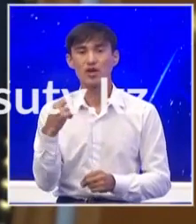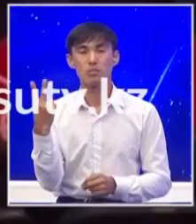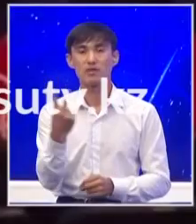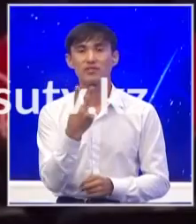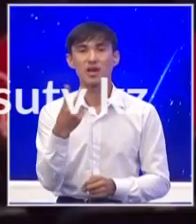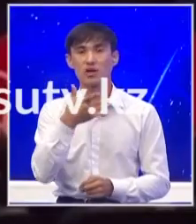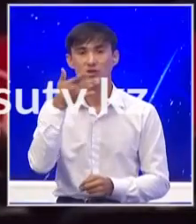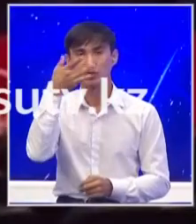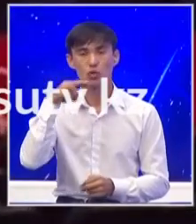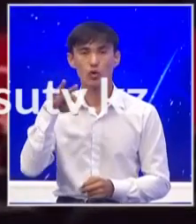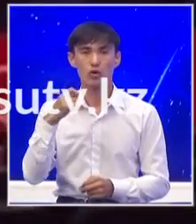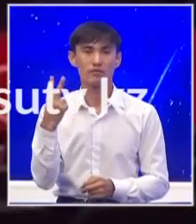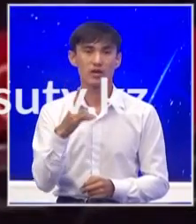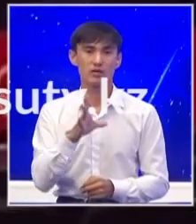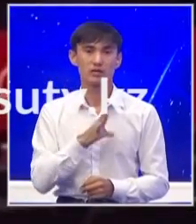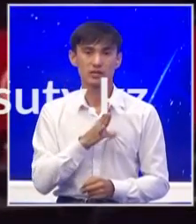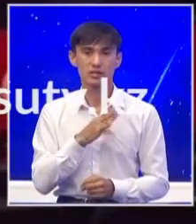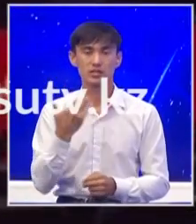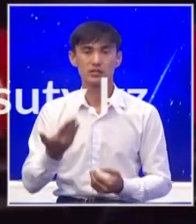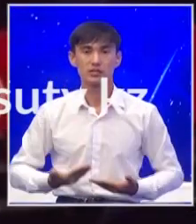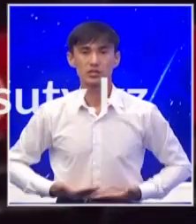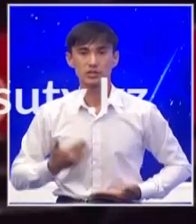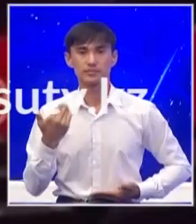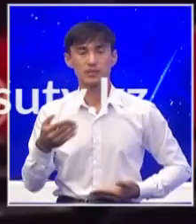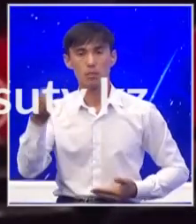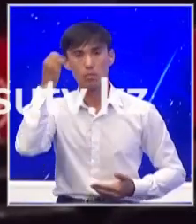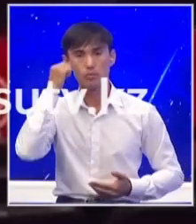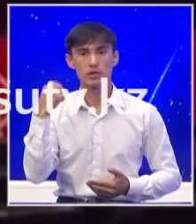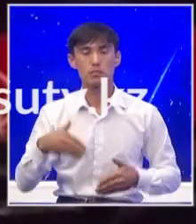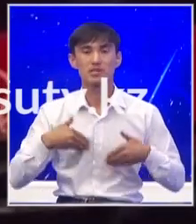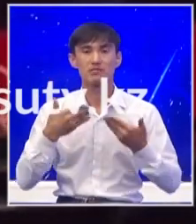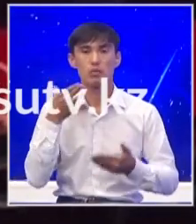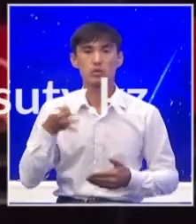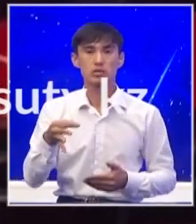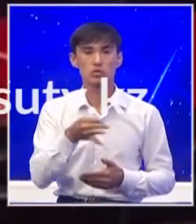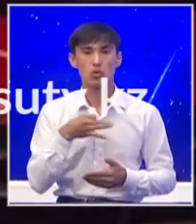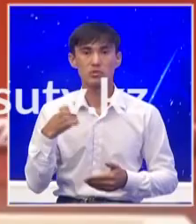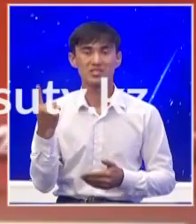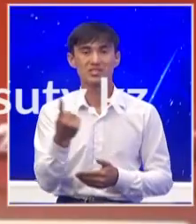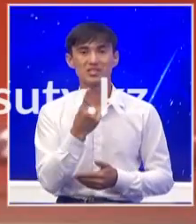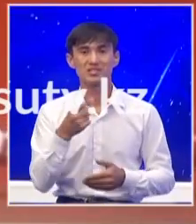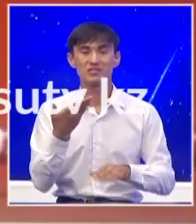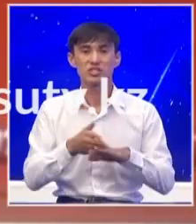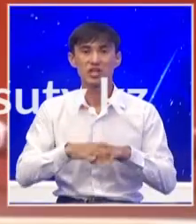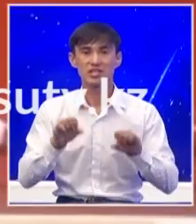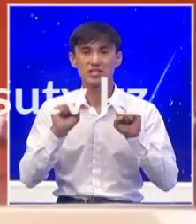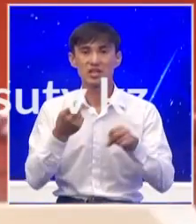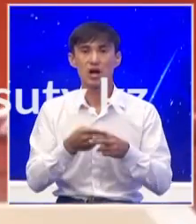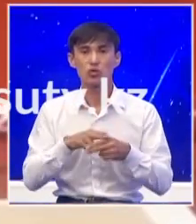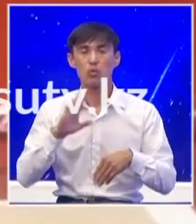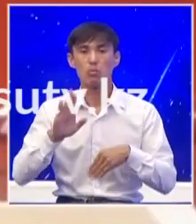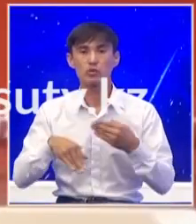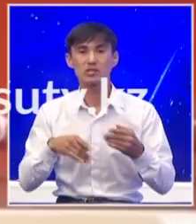Чиншанло летние игры в Токио уже вторые в ее жизни. Напомним, представительница Алматинской области – единственная штангистка, которая